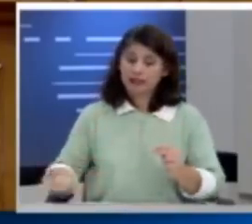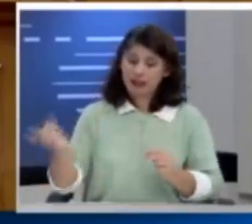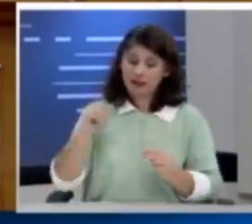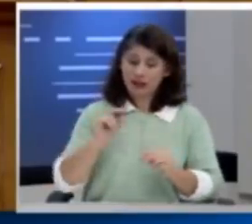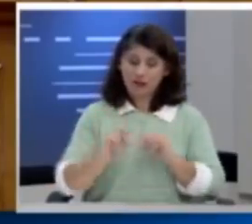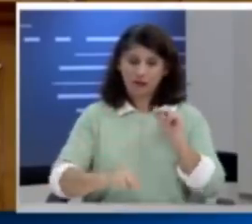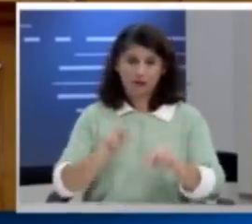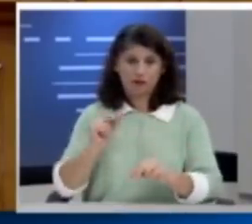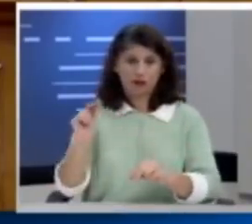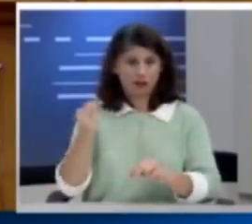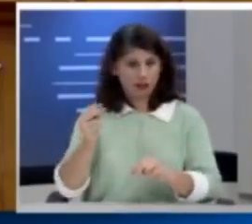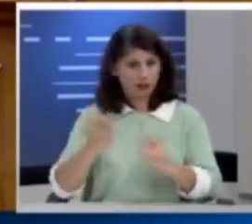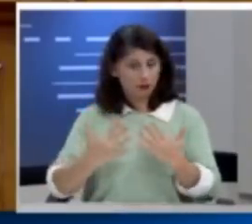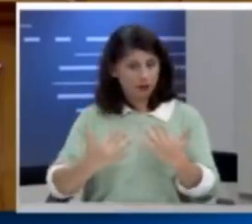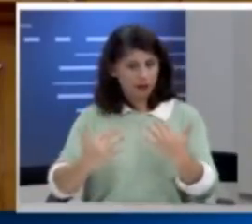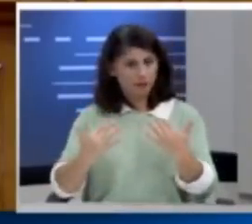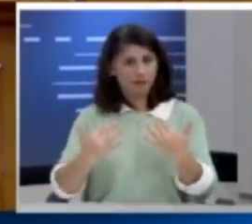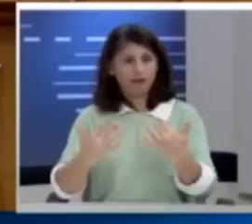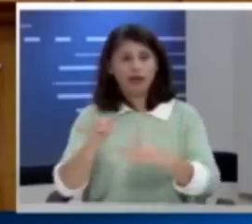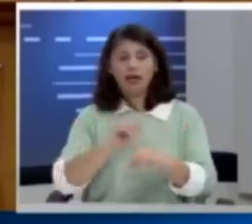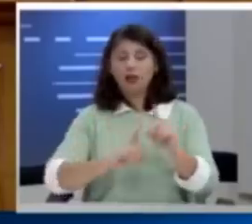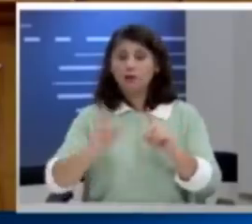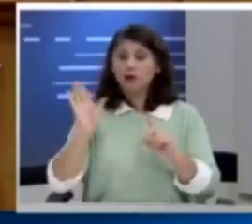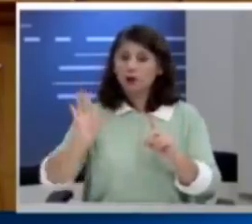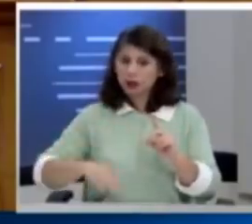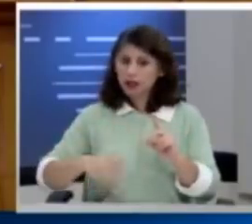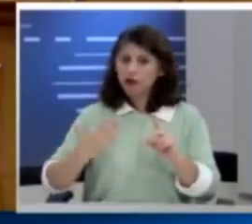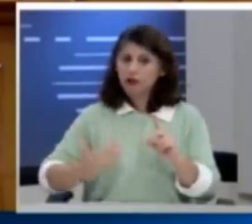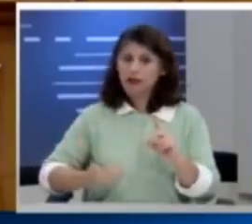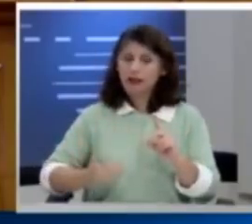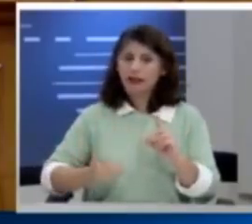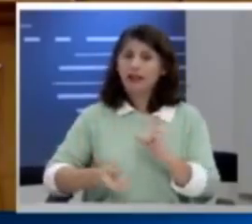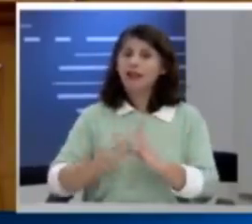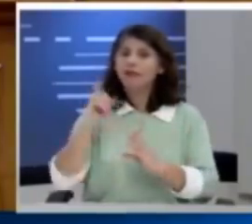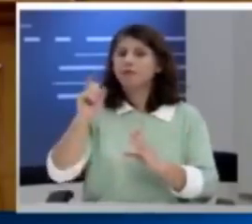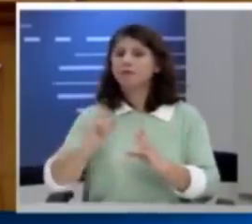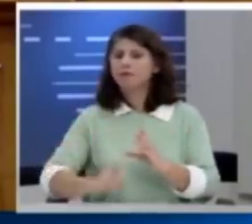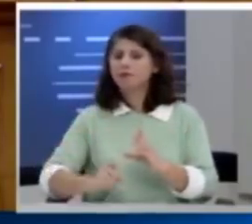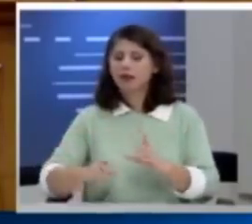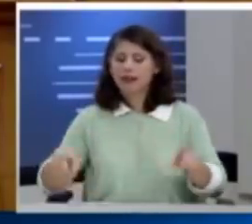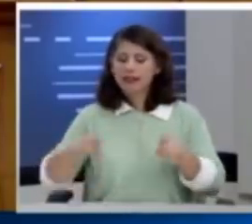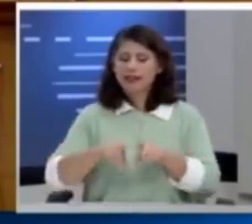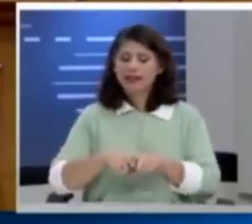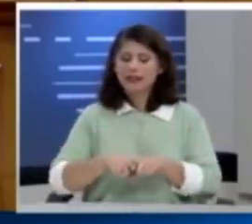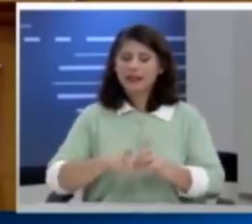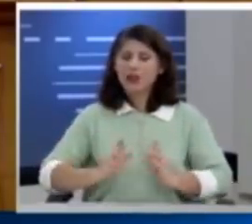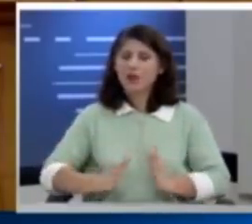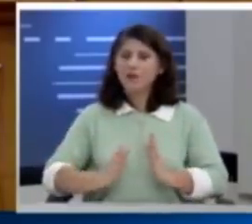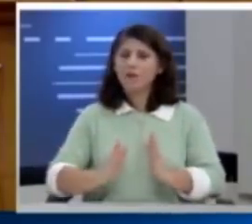αυριανής ψηφοφορίας στη Βουλή και το ποιοι τελικά θα είναι οι νέοι πιθανοί συνοδοιπόροι του κυρίου